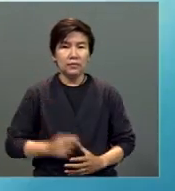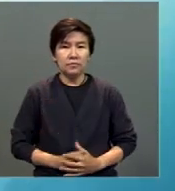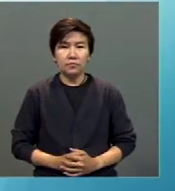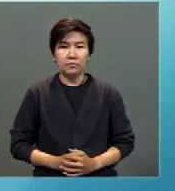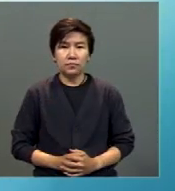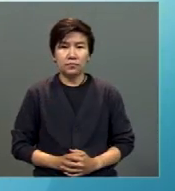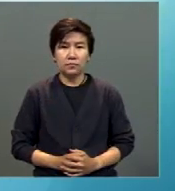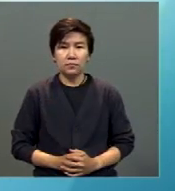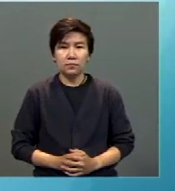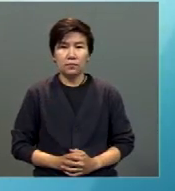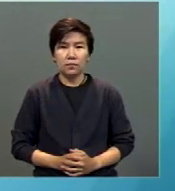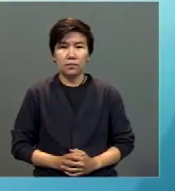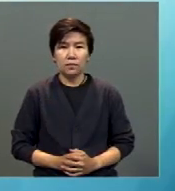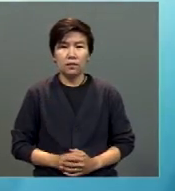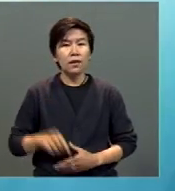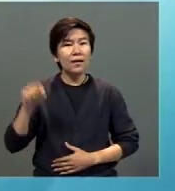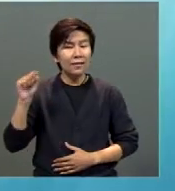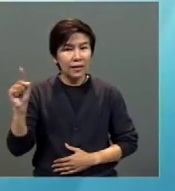รายเป็นสิปรายมีความสำคัญทั้งสิ้นนะครับแล้วก็บวกกับอีก6